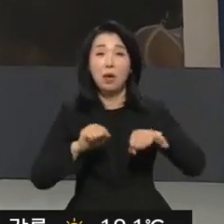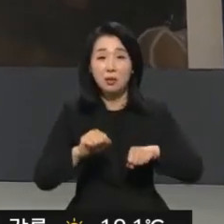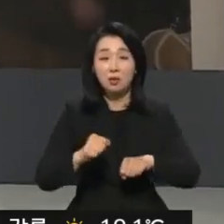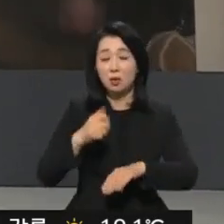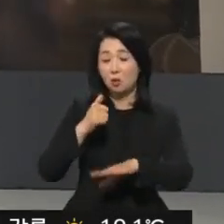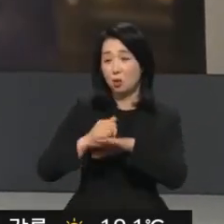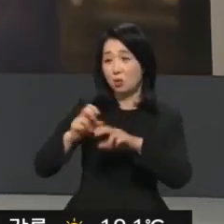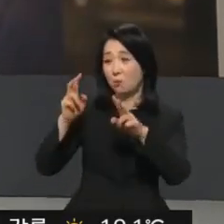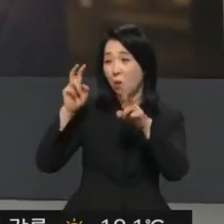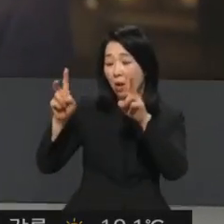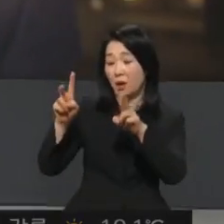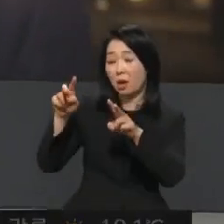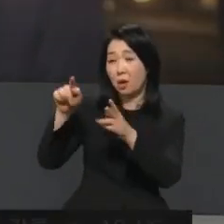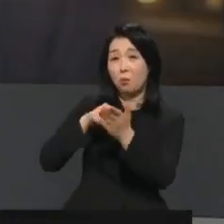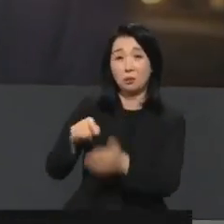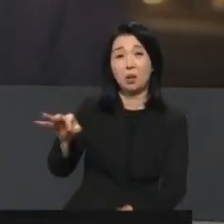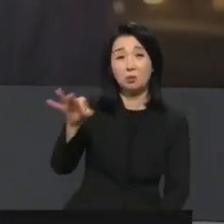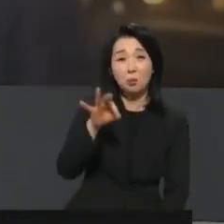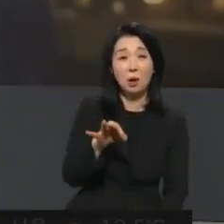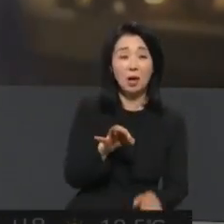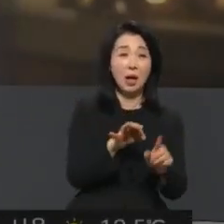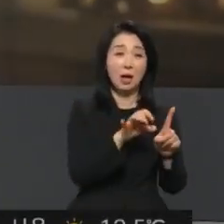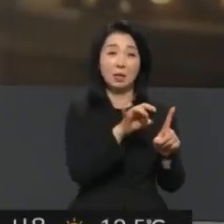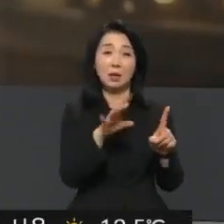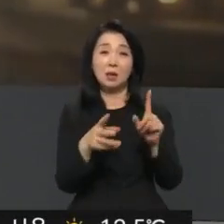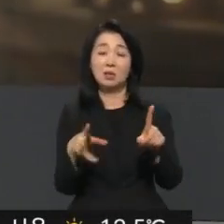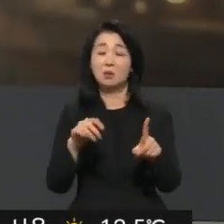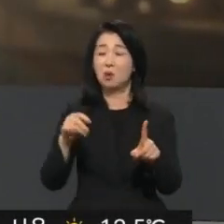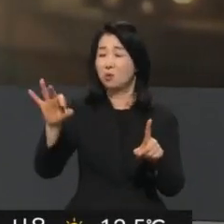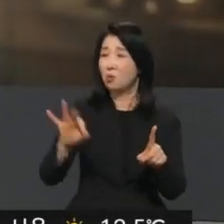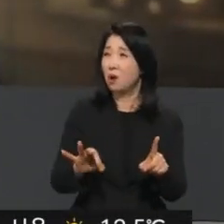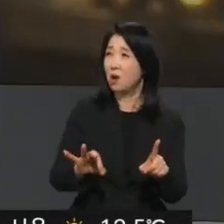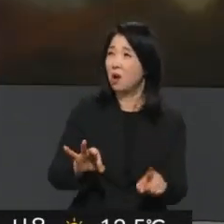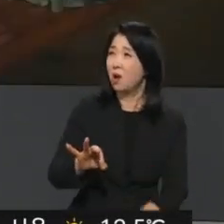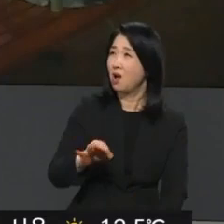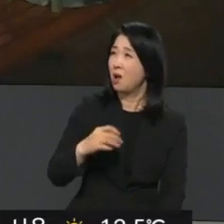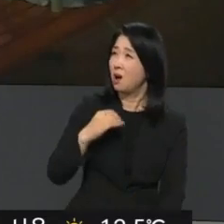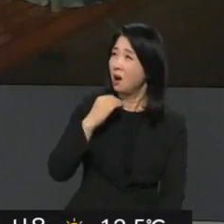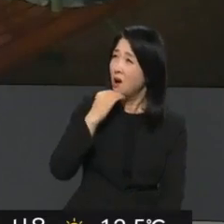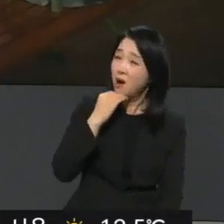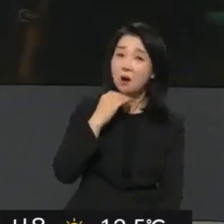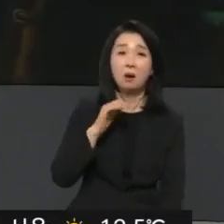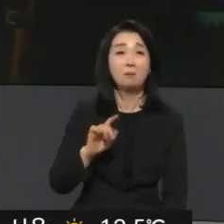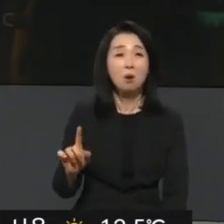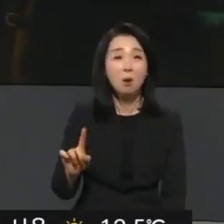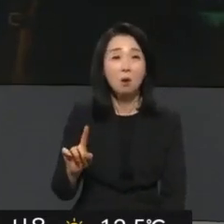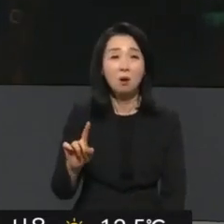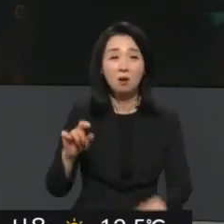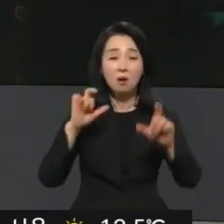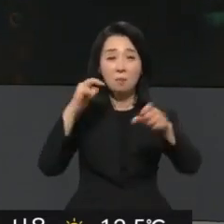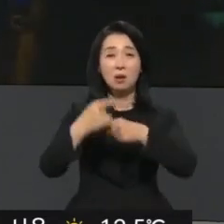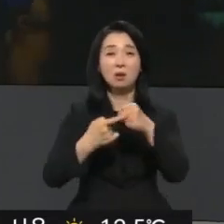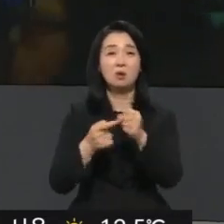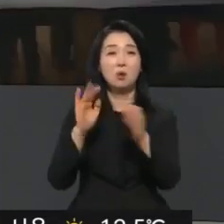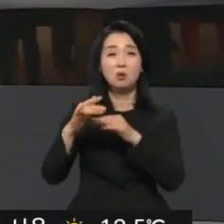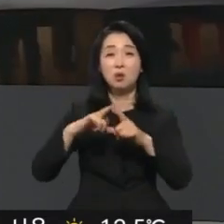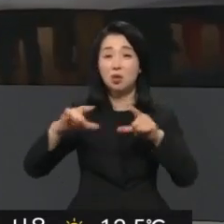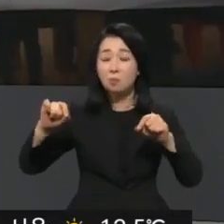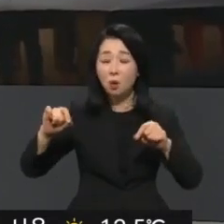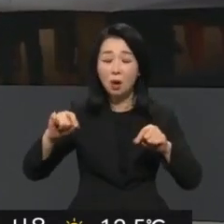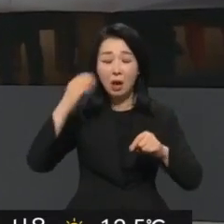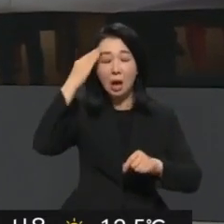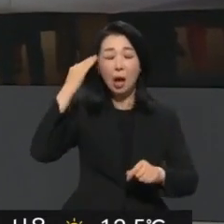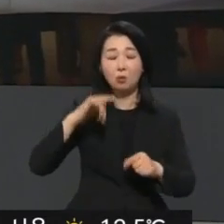배상하라고 했던 1인당 1억원 역시 감감무소식이었습니다 그리고 판결 1년 뒤 일본은 오히려 우리나라의